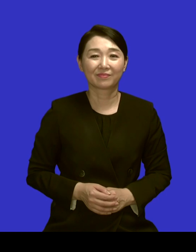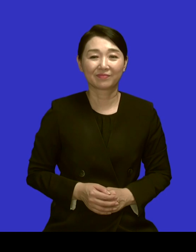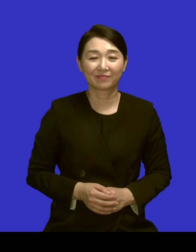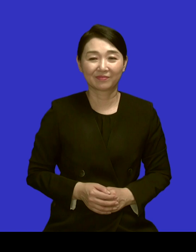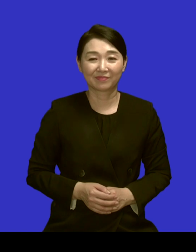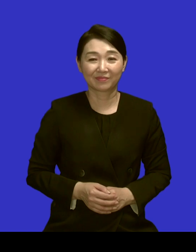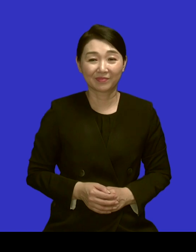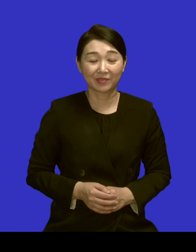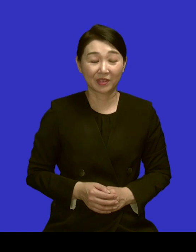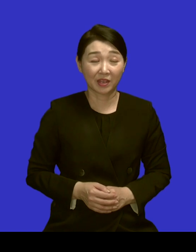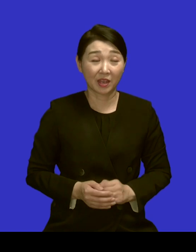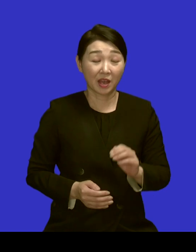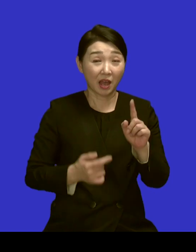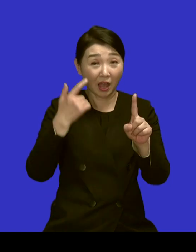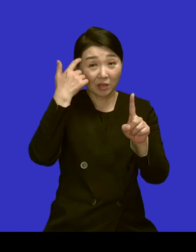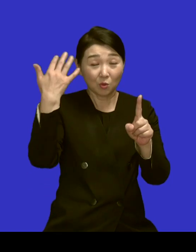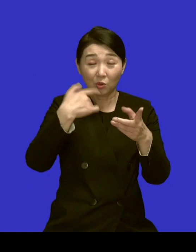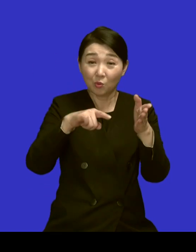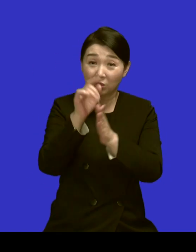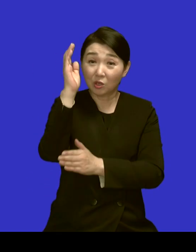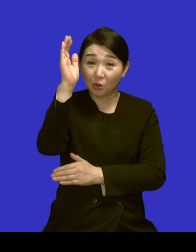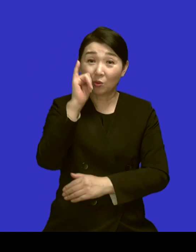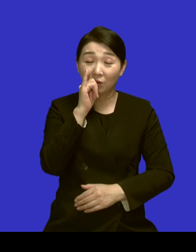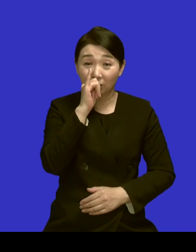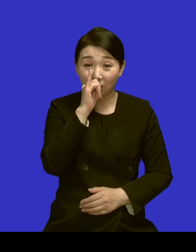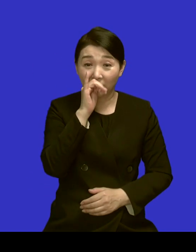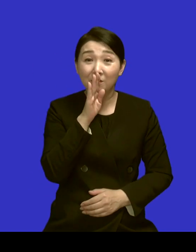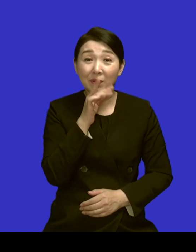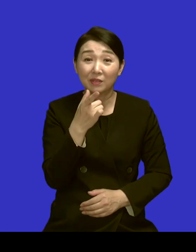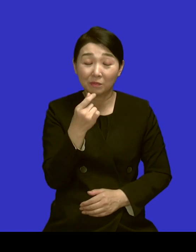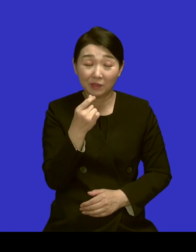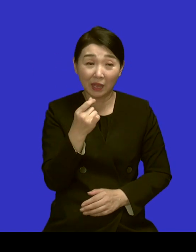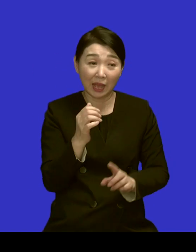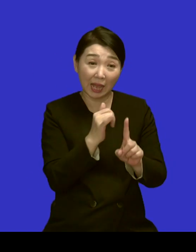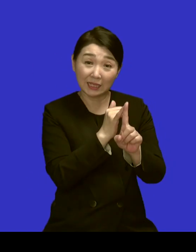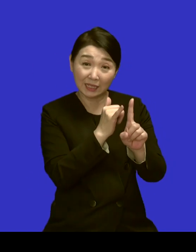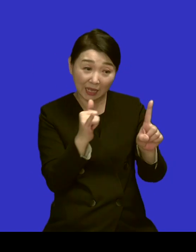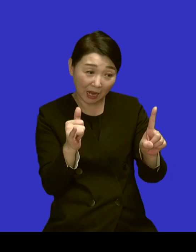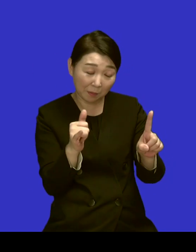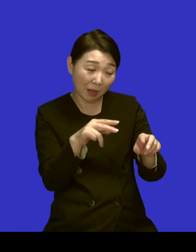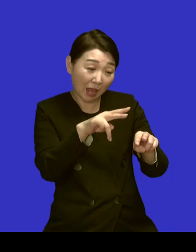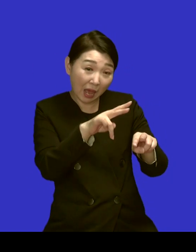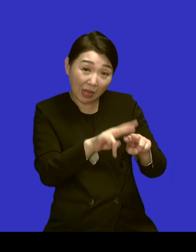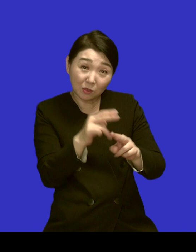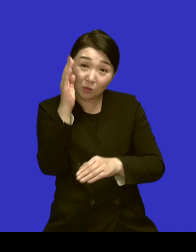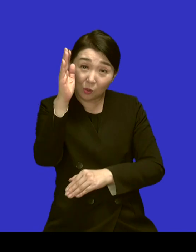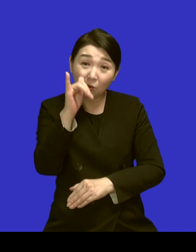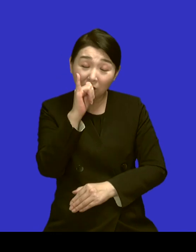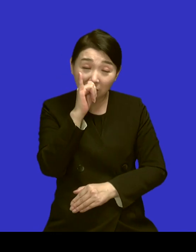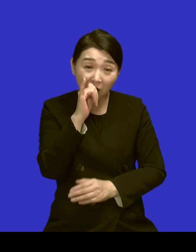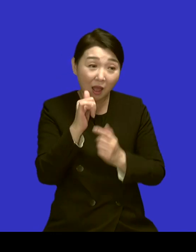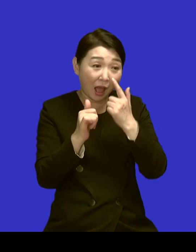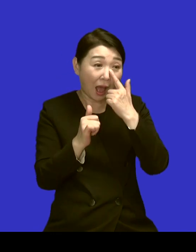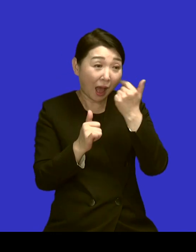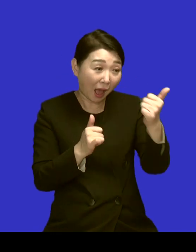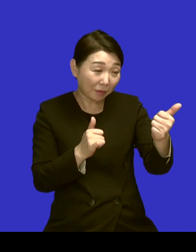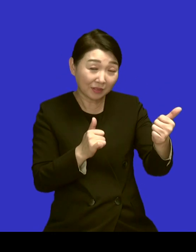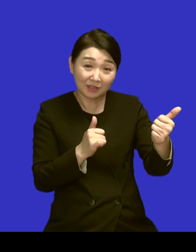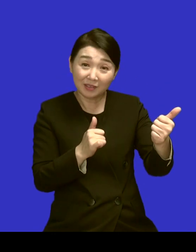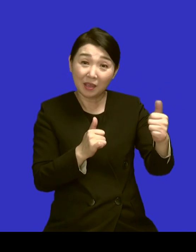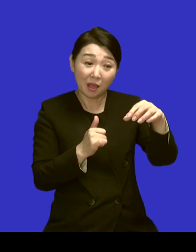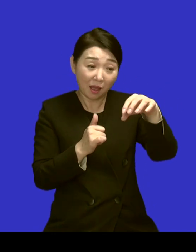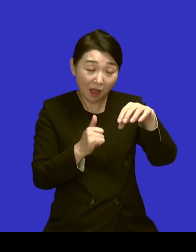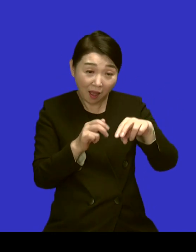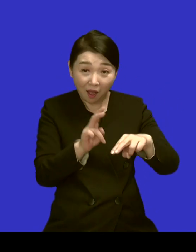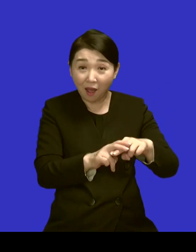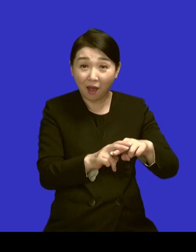그리고 또 한 영혼을 위해서 설교도 하세요? 네, 맞습니다. 한 사람만 앉혀놓고. 네. 근데 아버지 앞에서도 설교를 하셨어요? 예, 맞아요. 어느